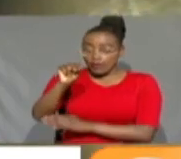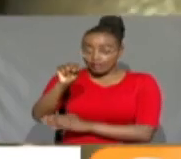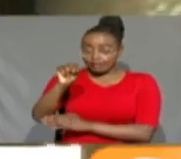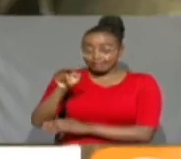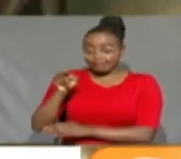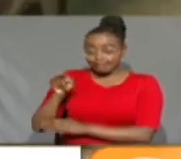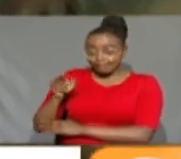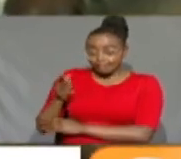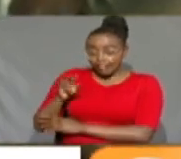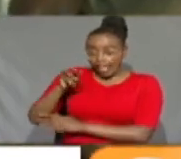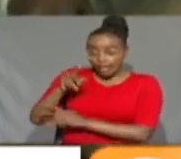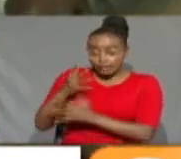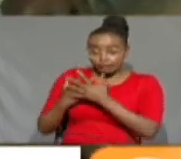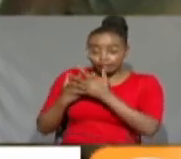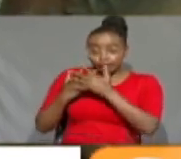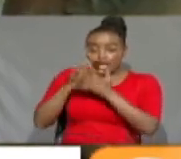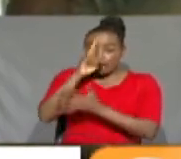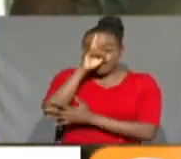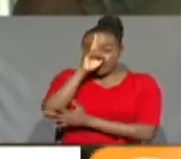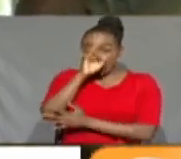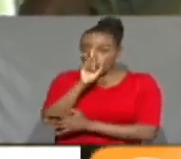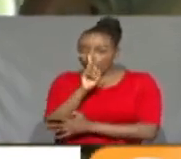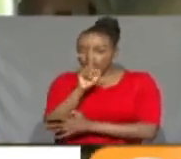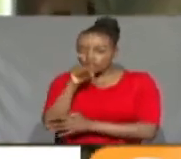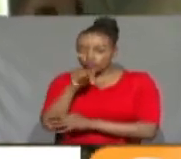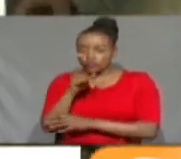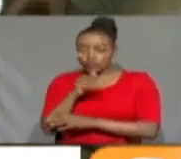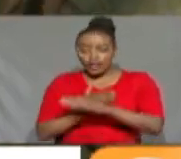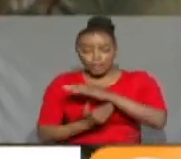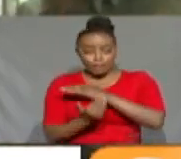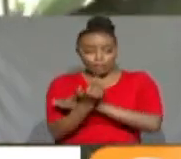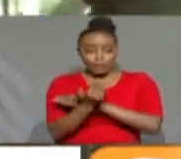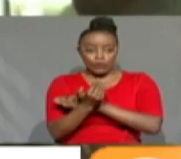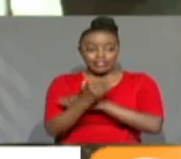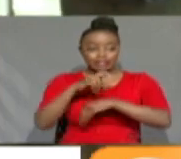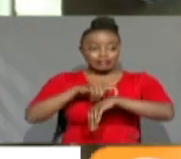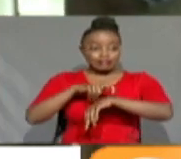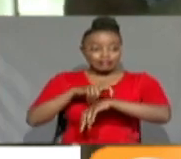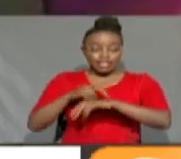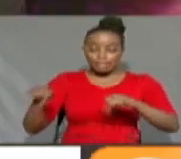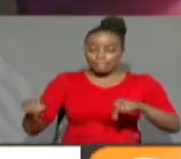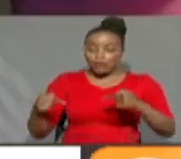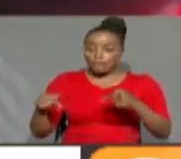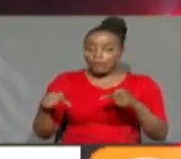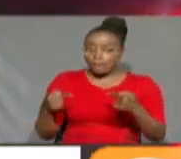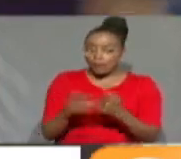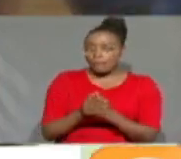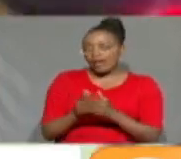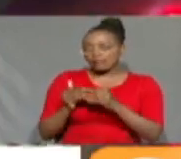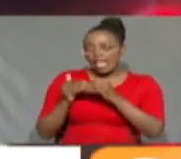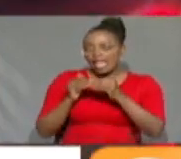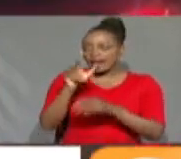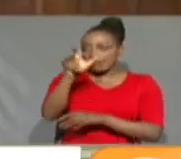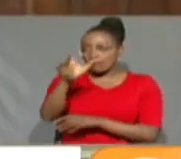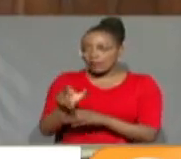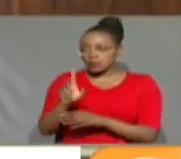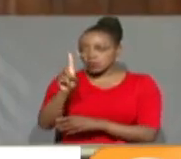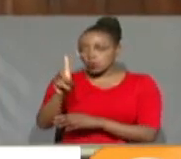Jumwa akitiwa mbaroni na maafisa wa polisi usiku wa kuamkia leo baada ya zogo hilo kusababisha kifo cha mtu